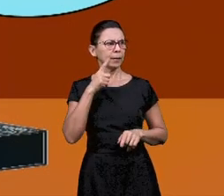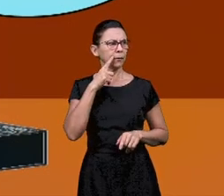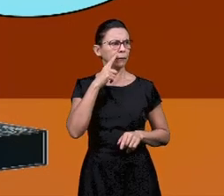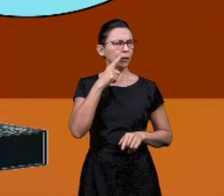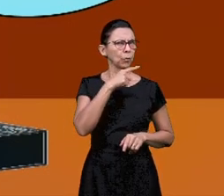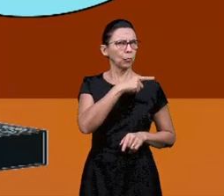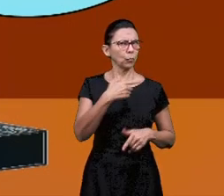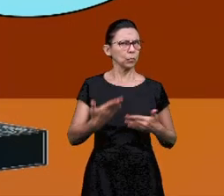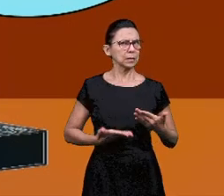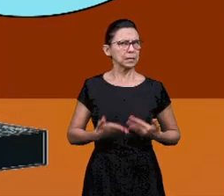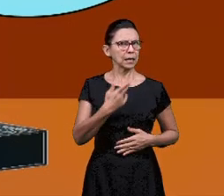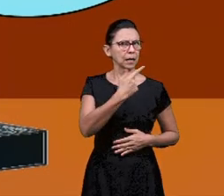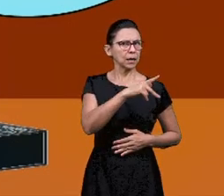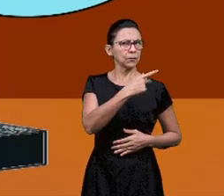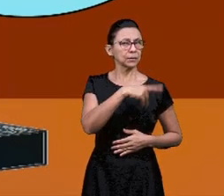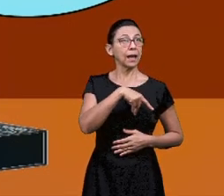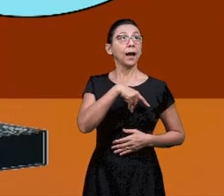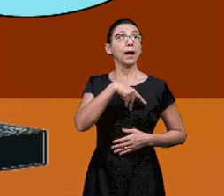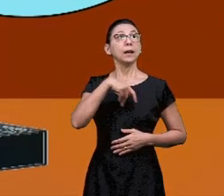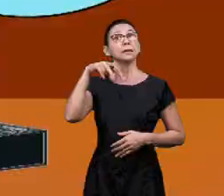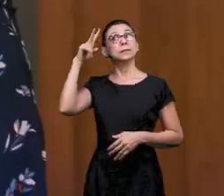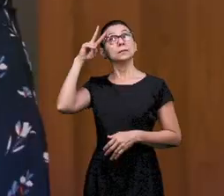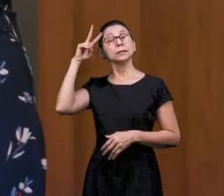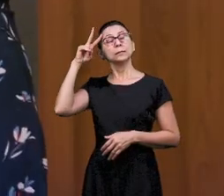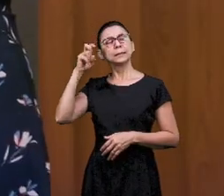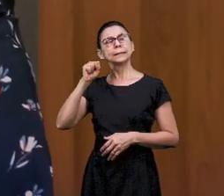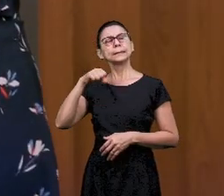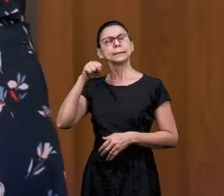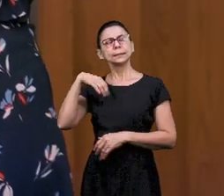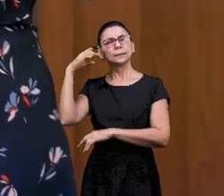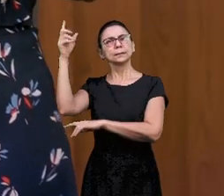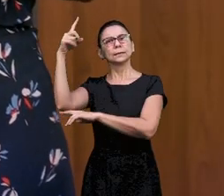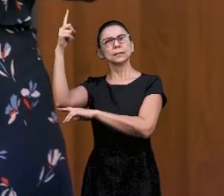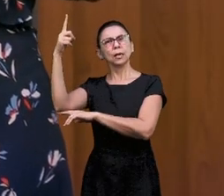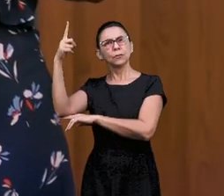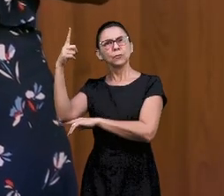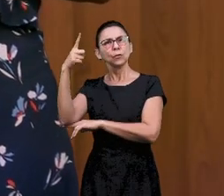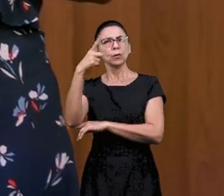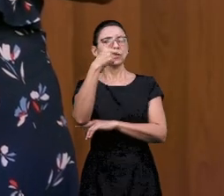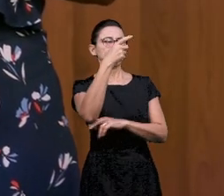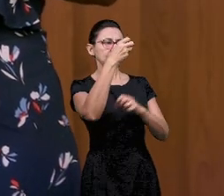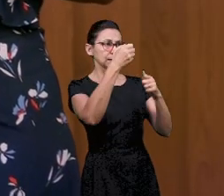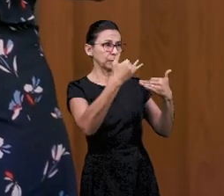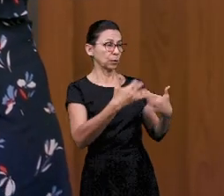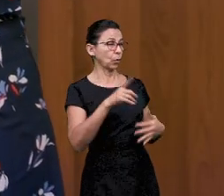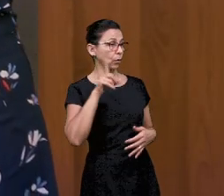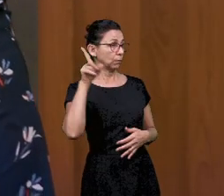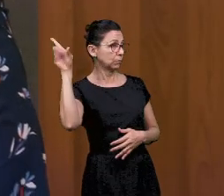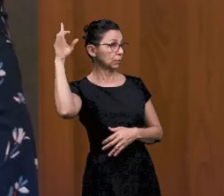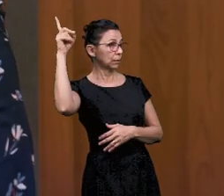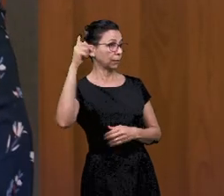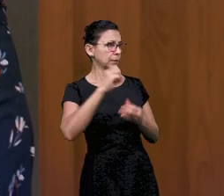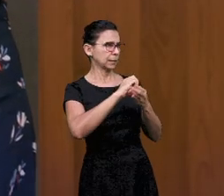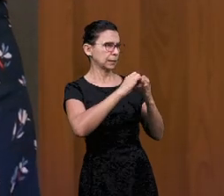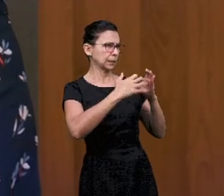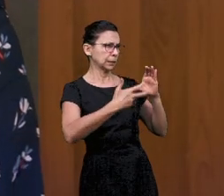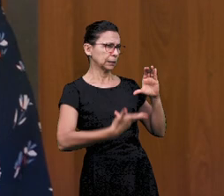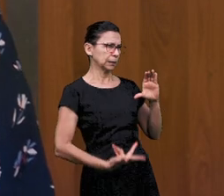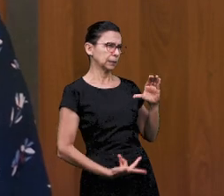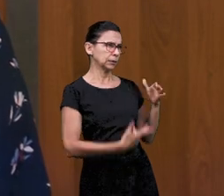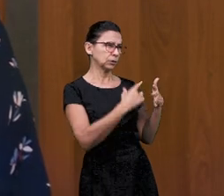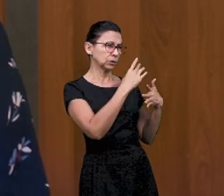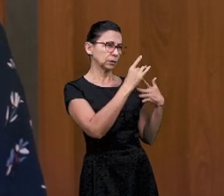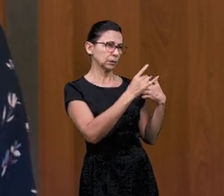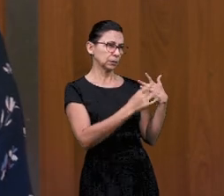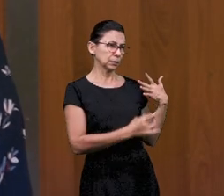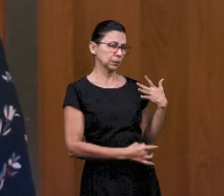cela, il s'est appelé de David. Il a dit des caractéristiques de David que chacun de nous, comme